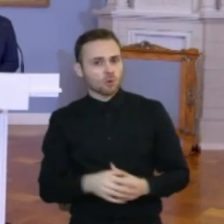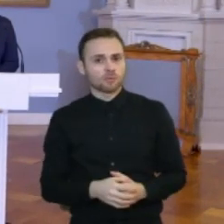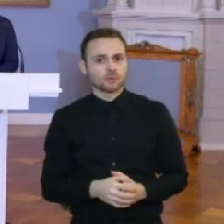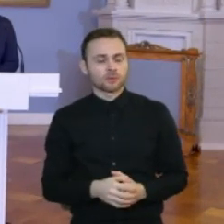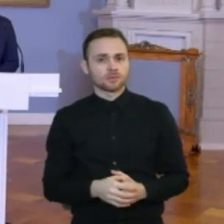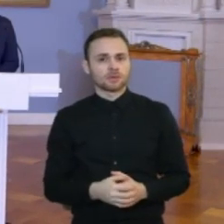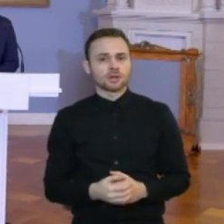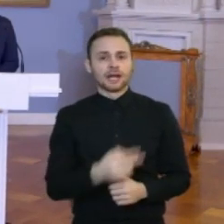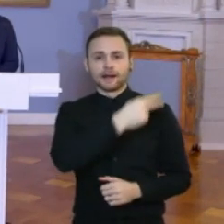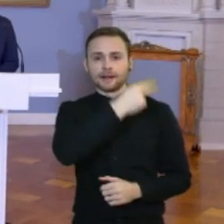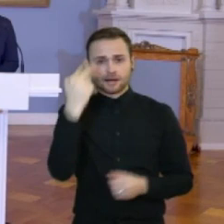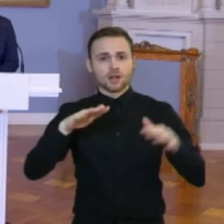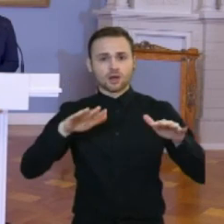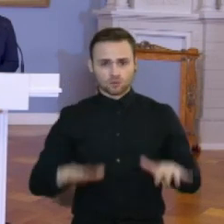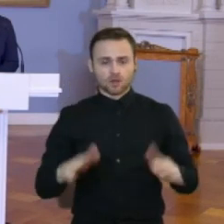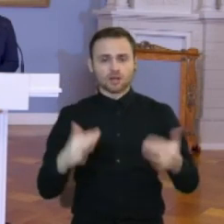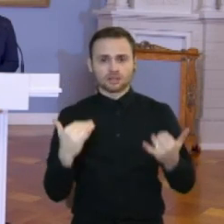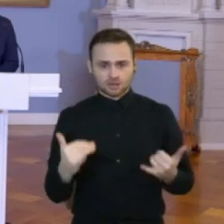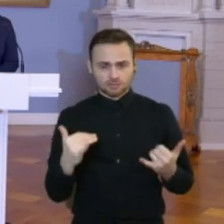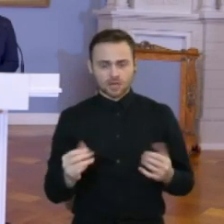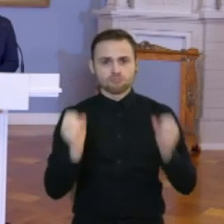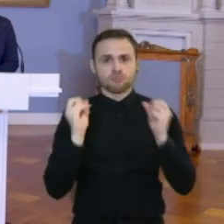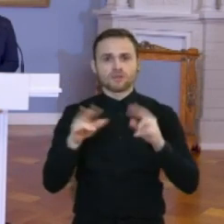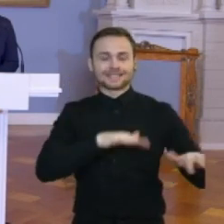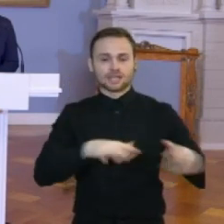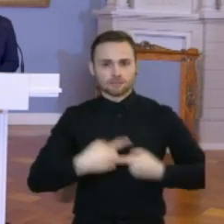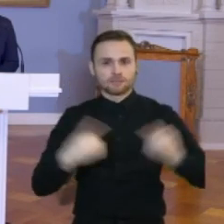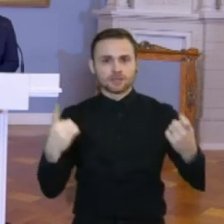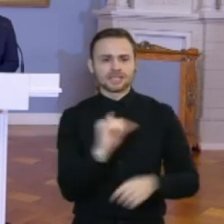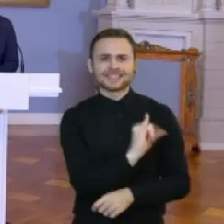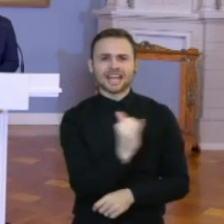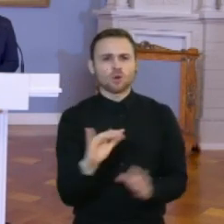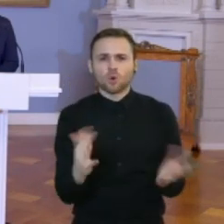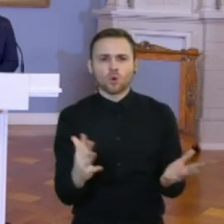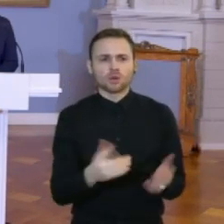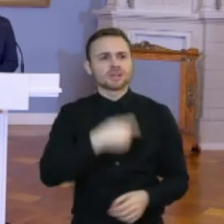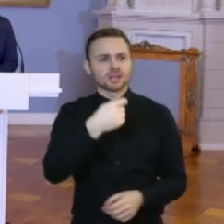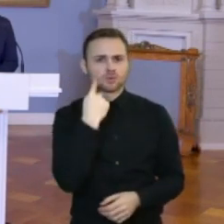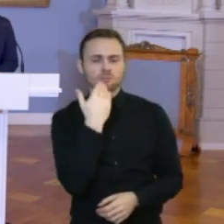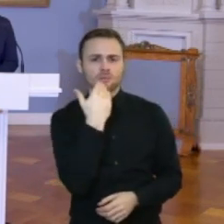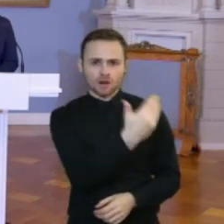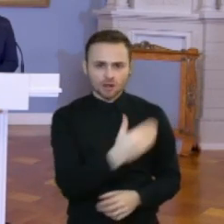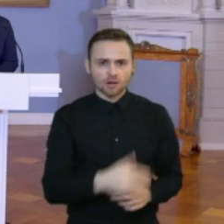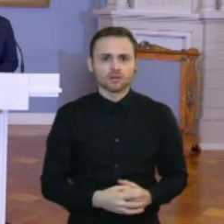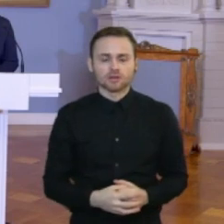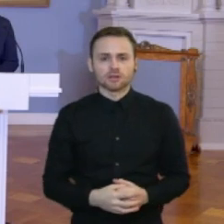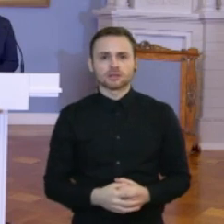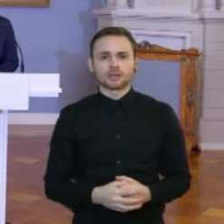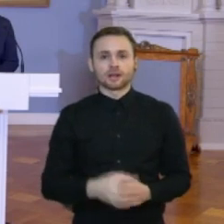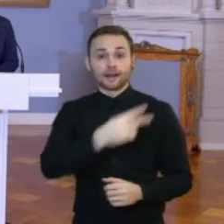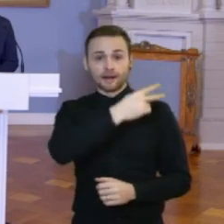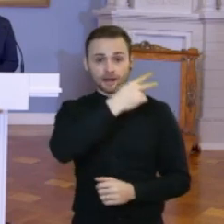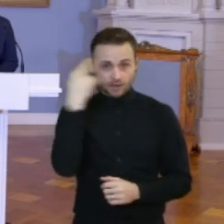Kokiamis sąlygomis Lietuvoje yra įvedama nepaprastoji padėtis? Ir, prezidente, jums konkrečiai klausimas, kokias sankcijas